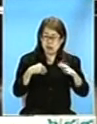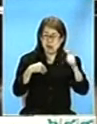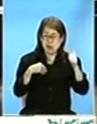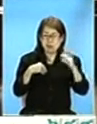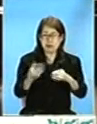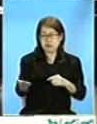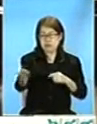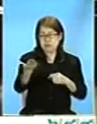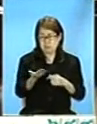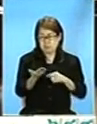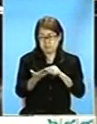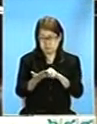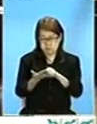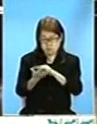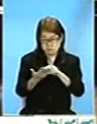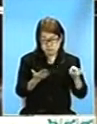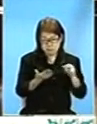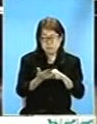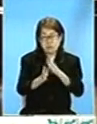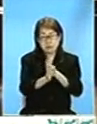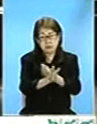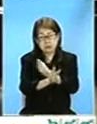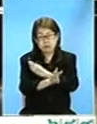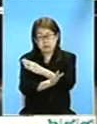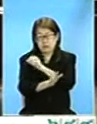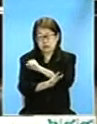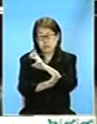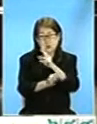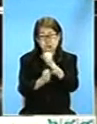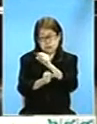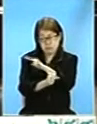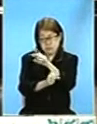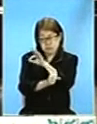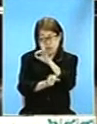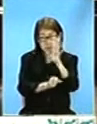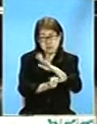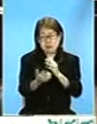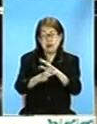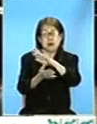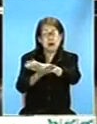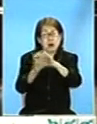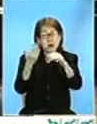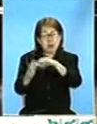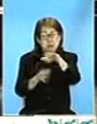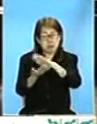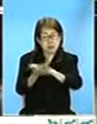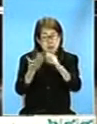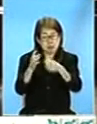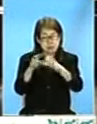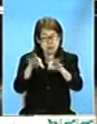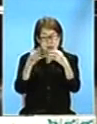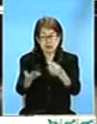าใส่ถาดมาให้สว.เนี่ยครับคุณก็ต้องเลือกตามเนี่ยนะไม่ว่าจะเป็นศาลรัฐธรรมนูญไม่ว่าจะเป็นปป